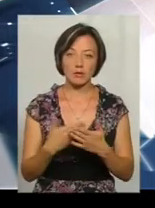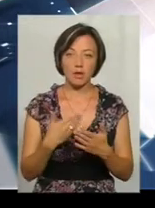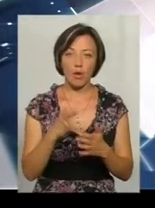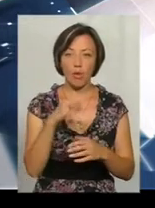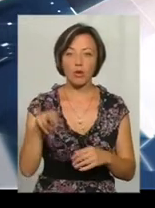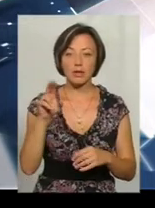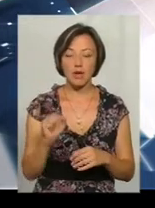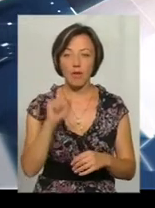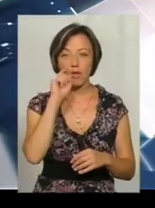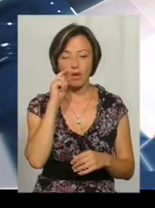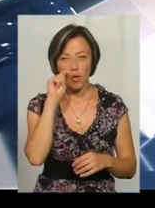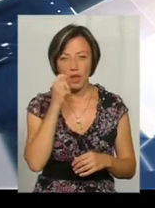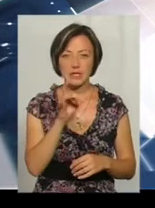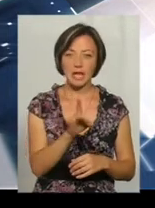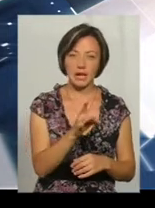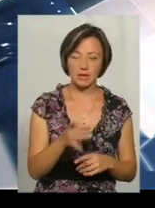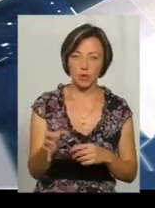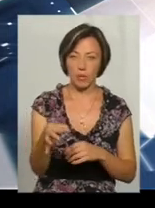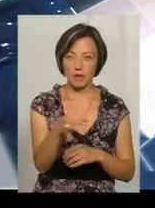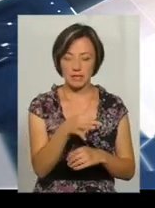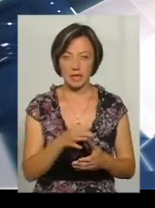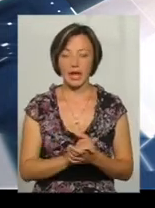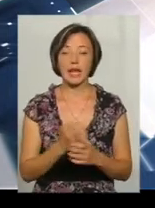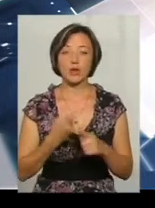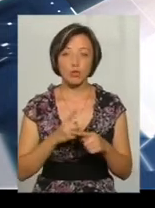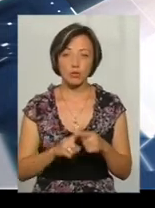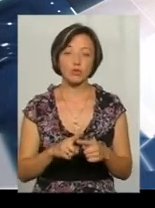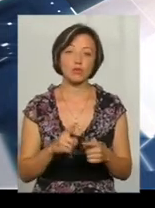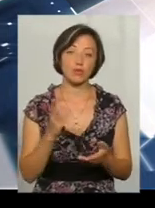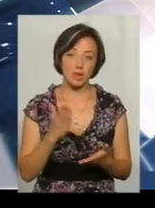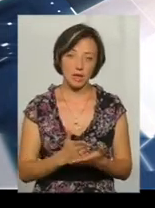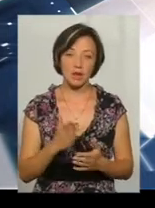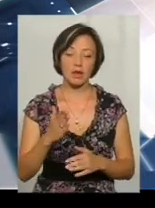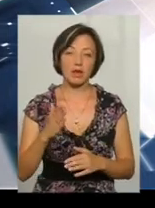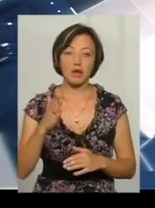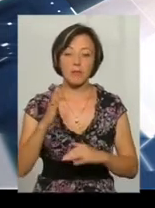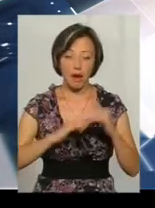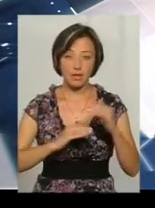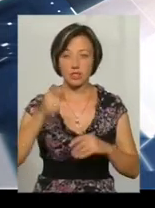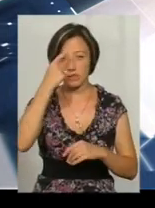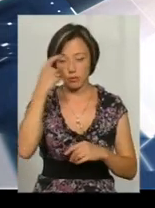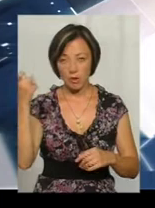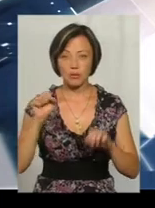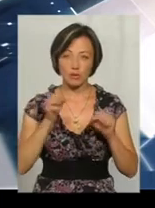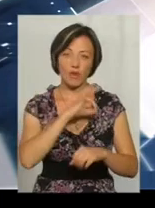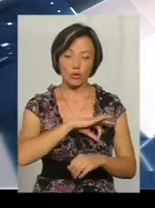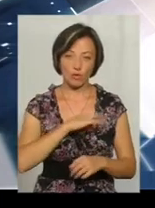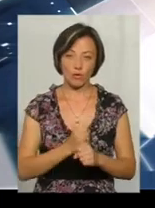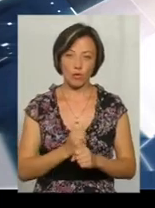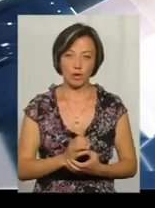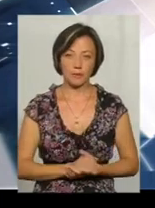ОДА Волинської та Рівненської областей. І тому це є практична інформація, яка може